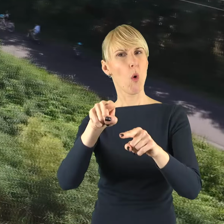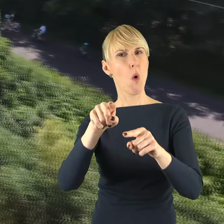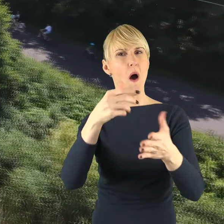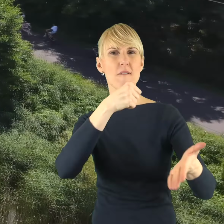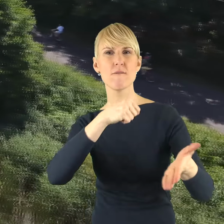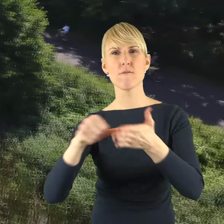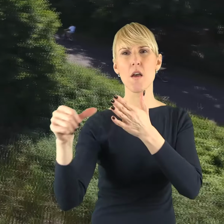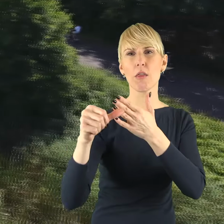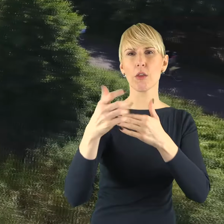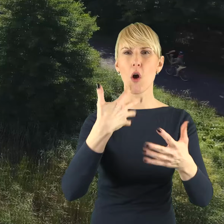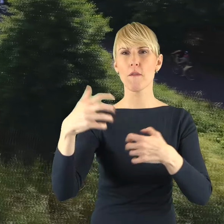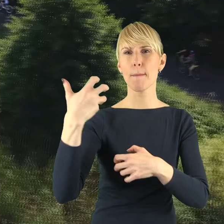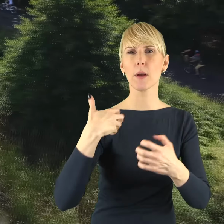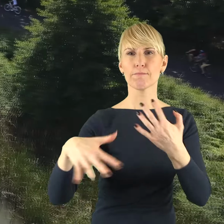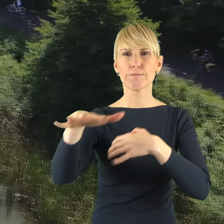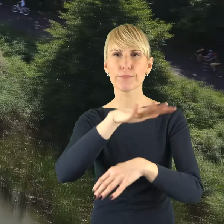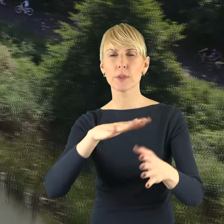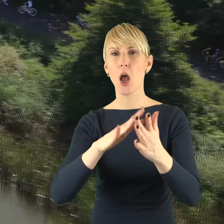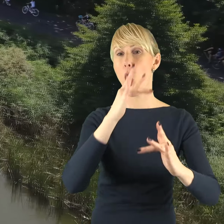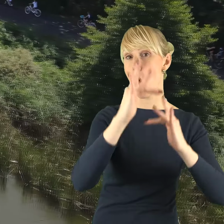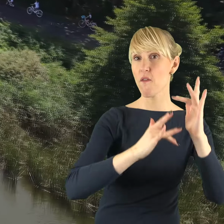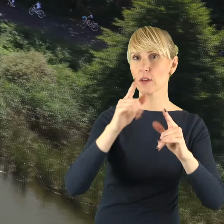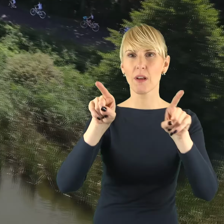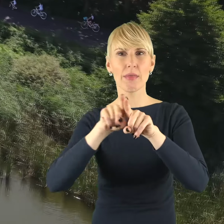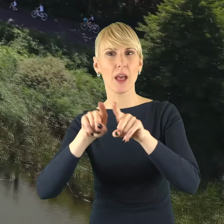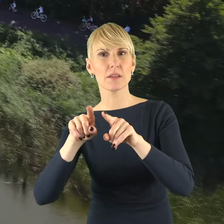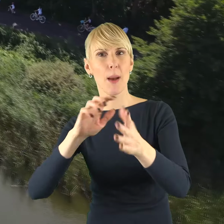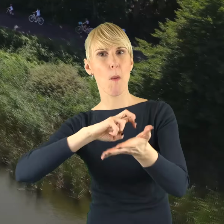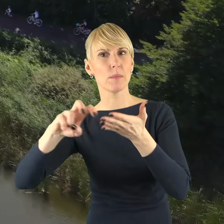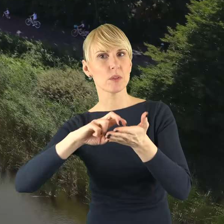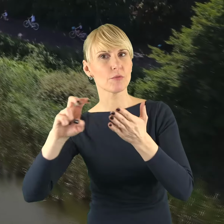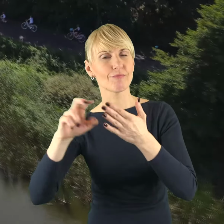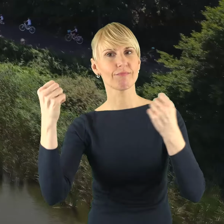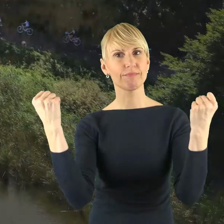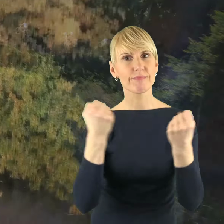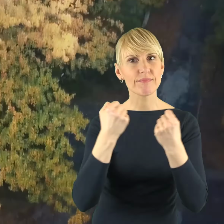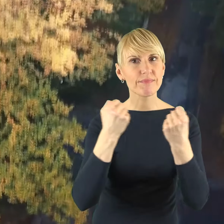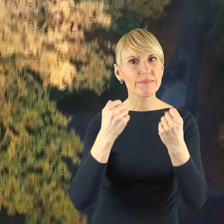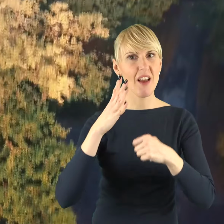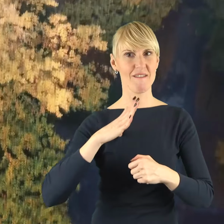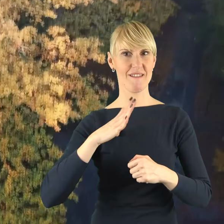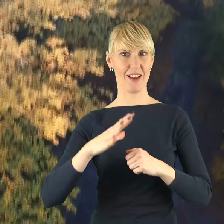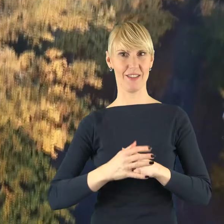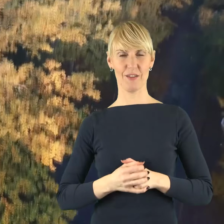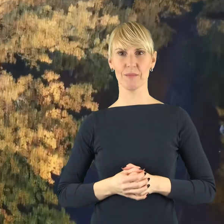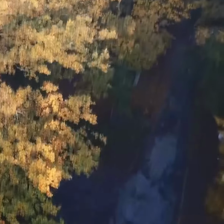dużą atrakcję dla wszystkich rowerzystów, jak i dla amatorów pieszych wycieczek.